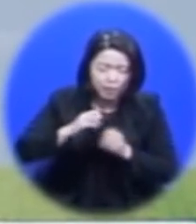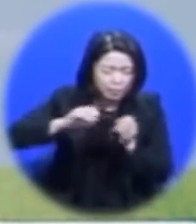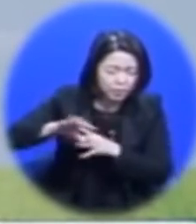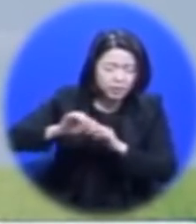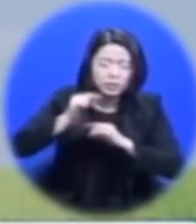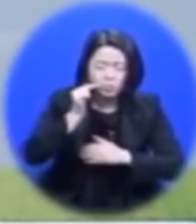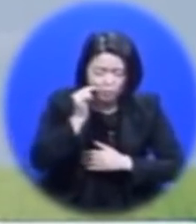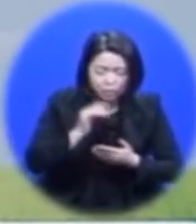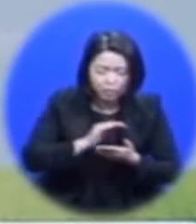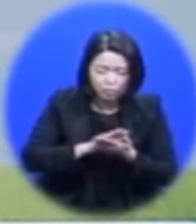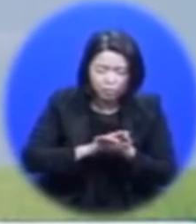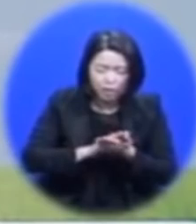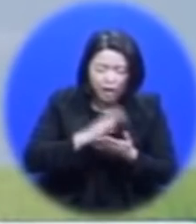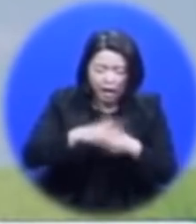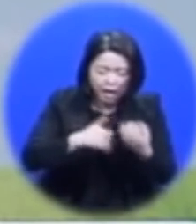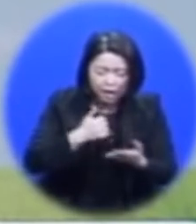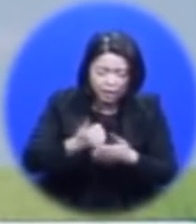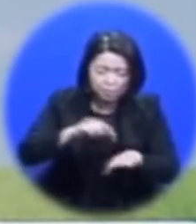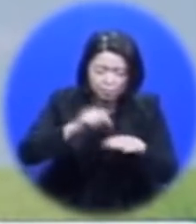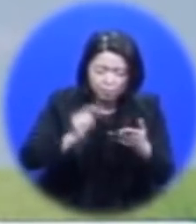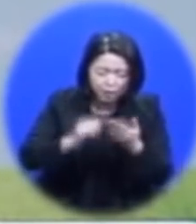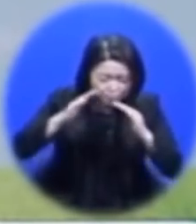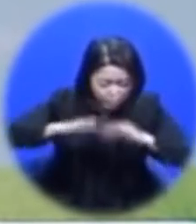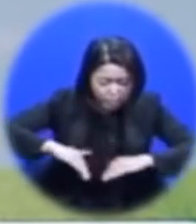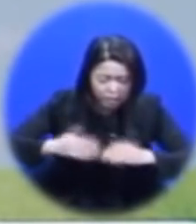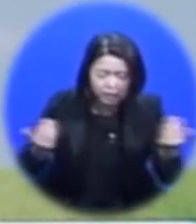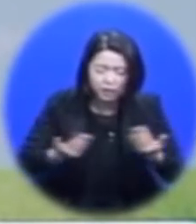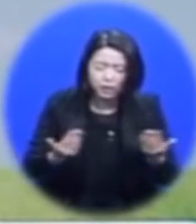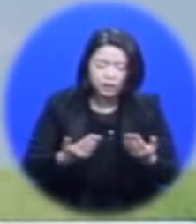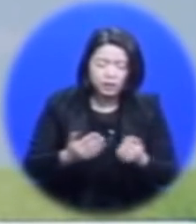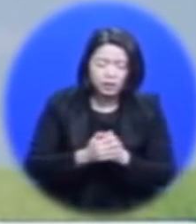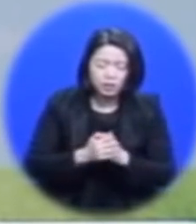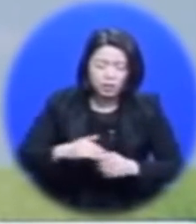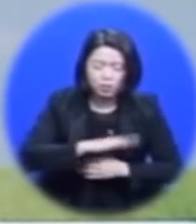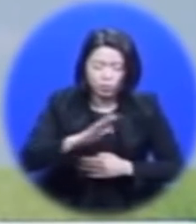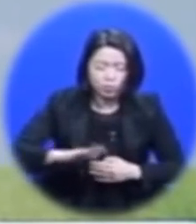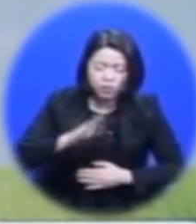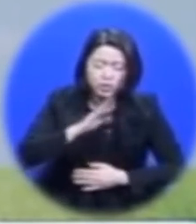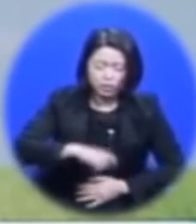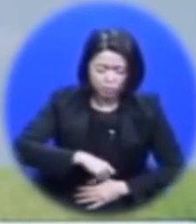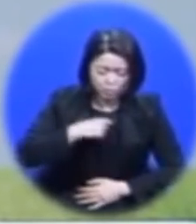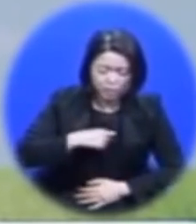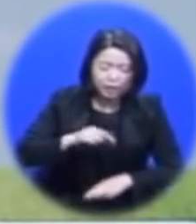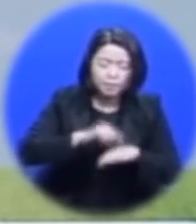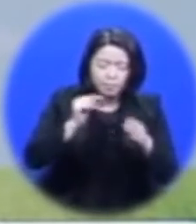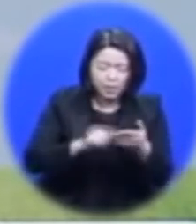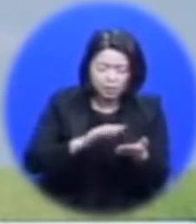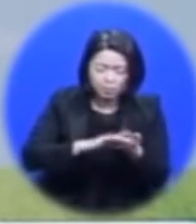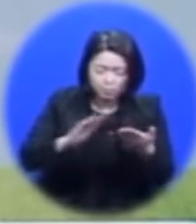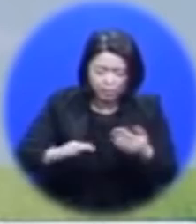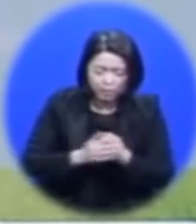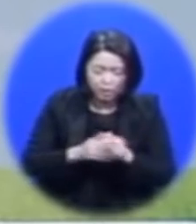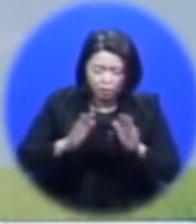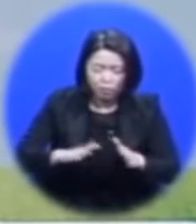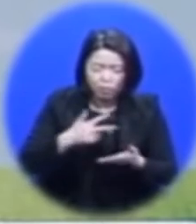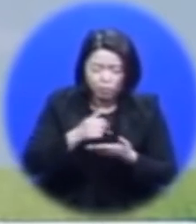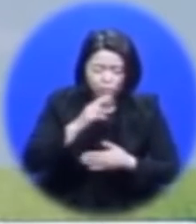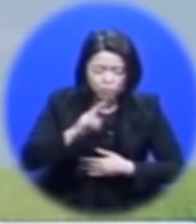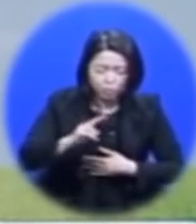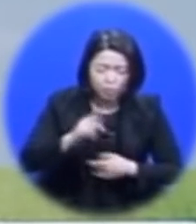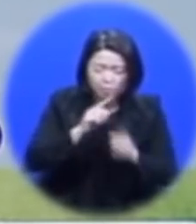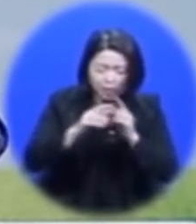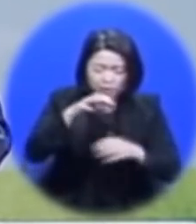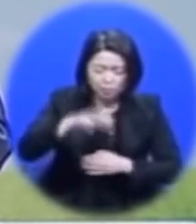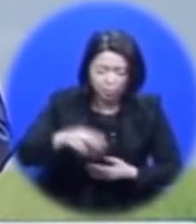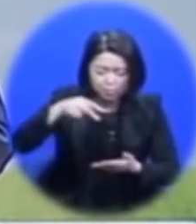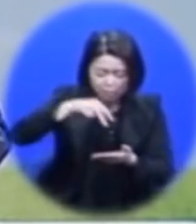못하고 하나님 마음 무너진 일이 하나님 우리의 솔직한 심정입니다. 오늘 주여 말씀 앞에